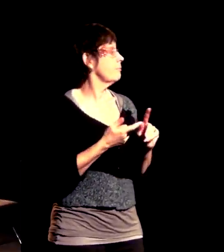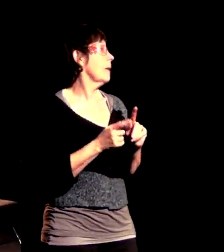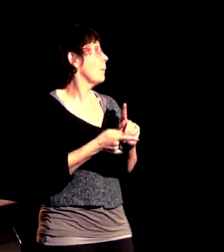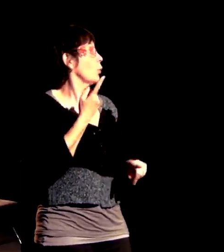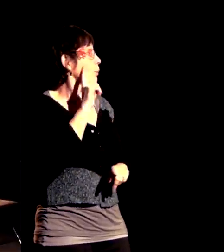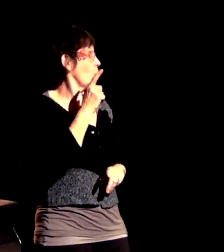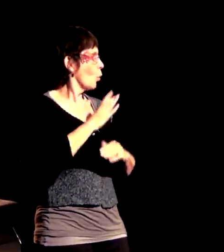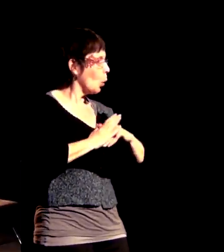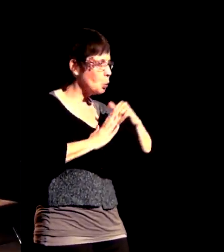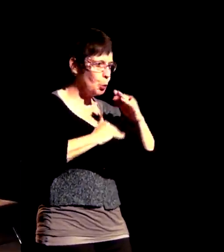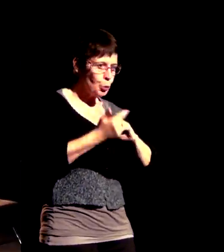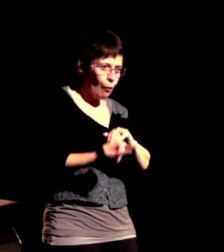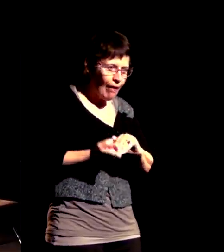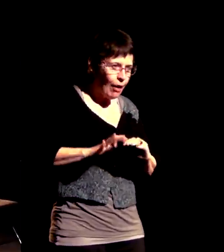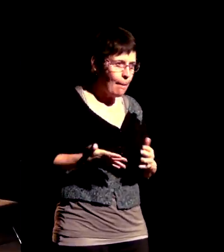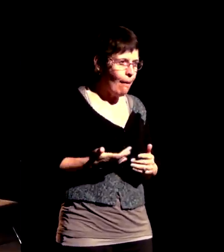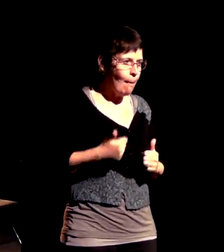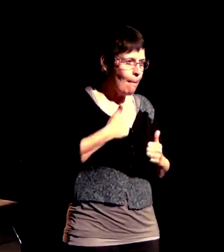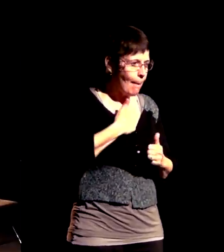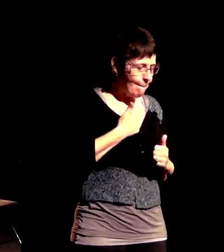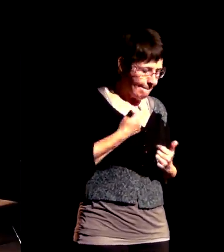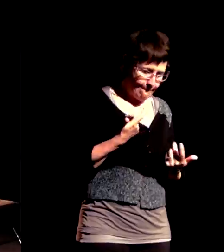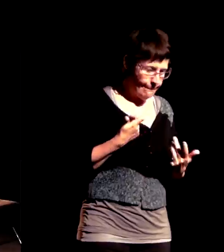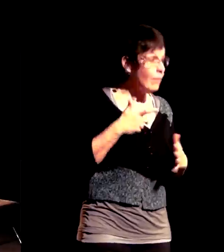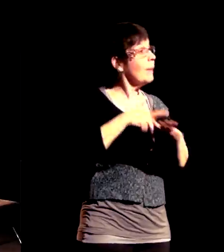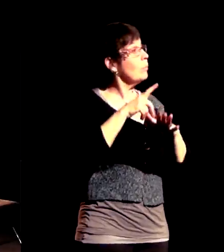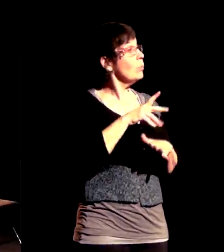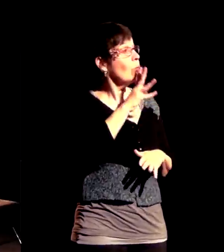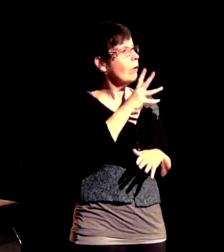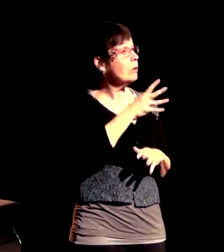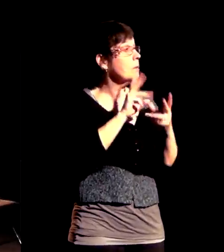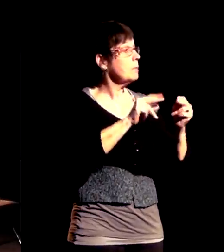la conférence, je suis juif.